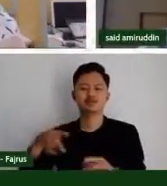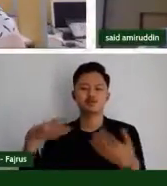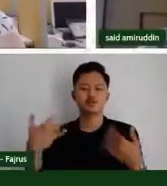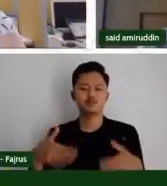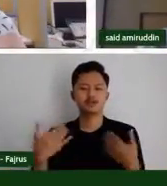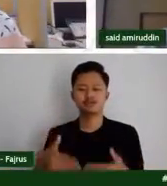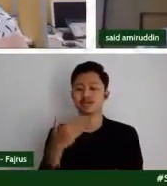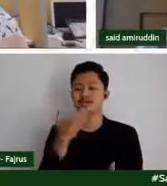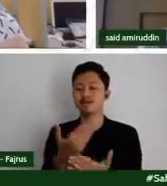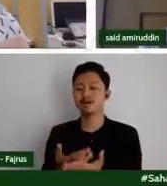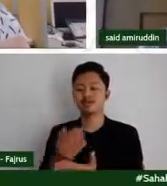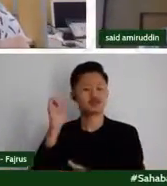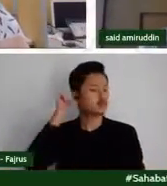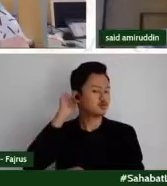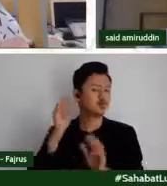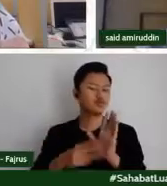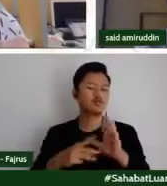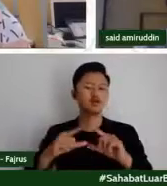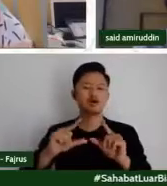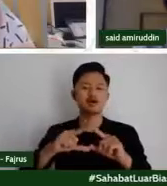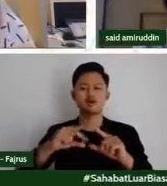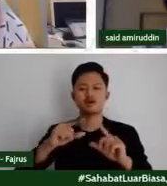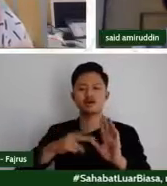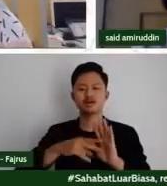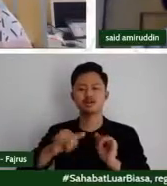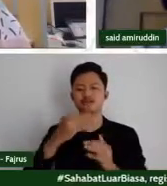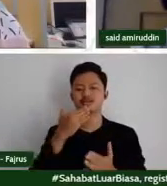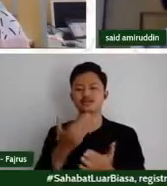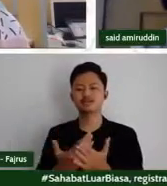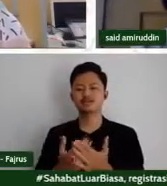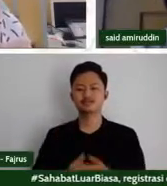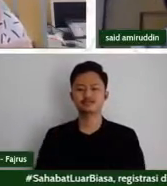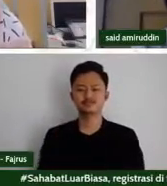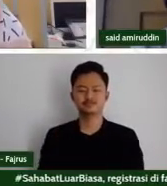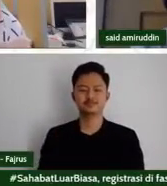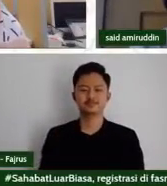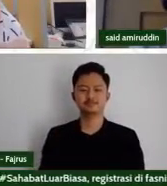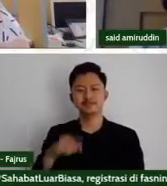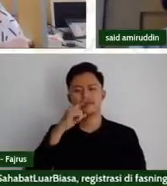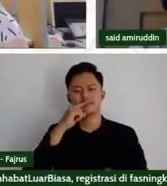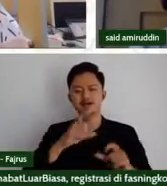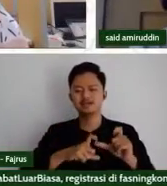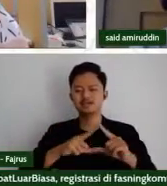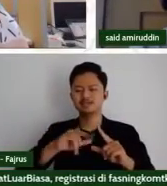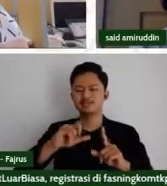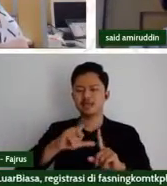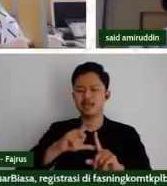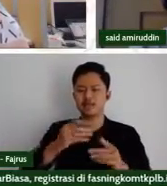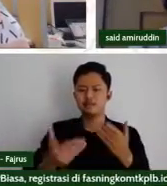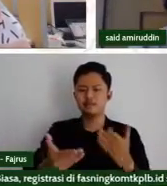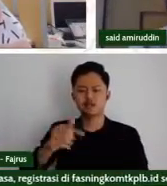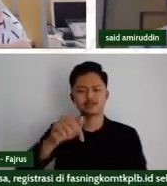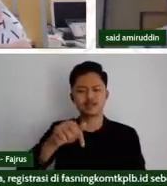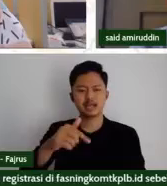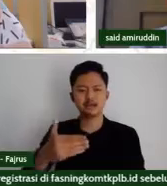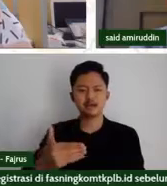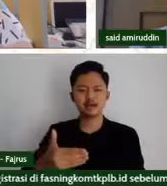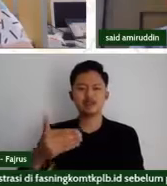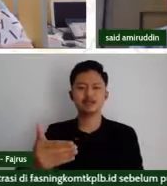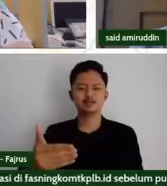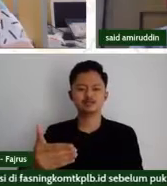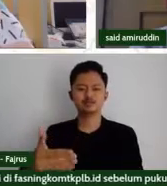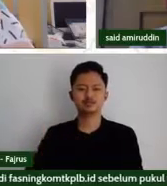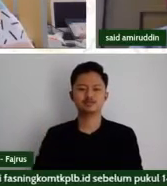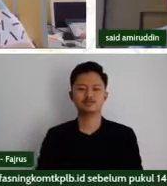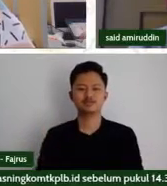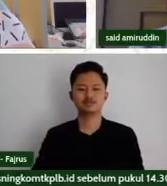Mawarni. Jadi Pak Said, mungkin kita akan ke Pak